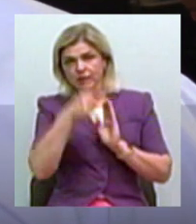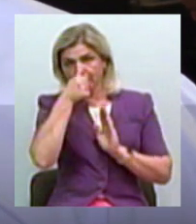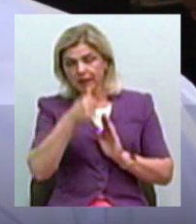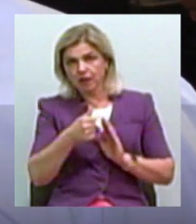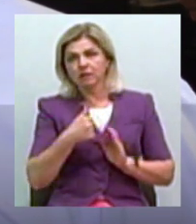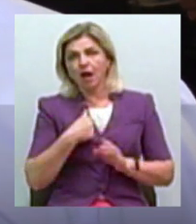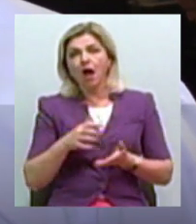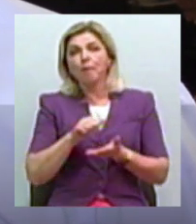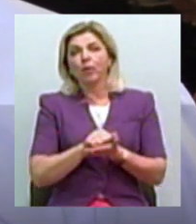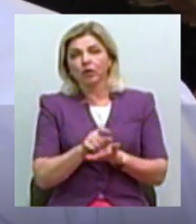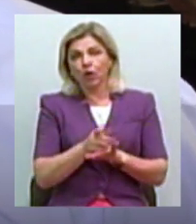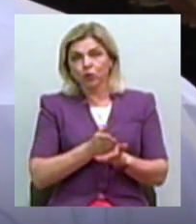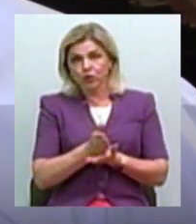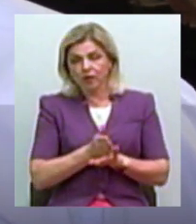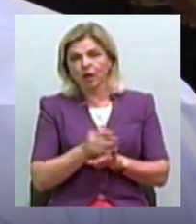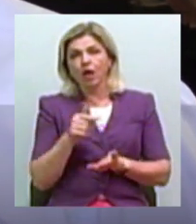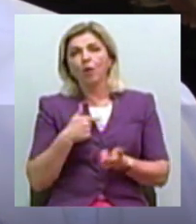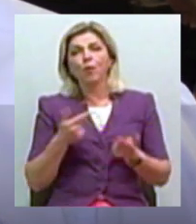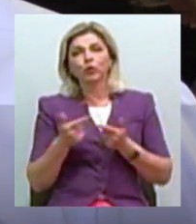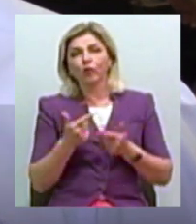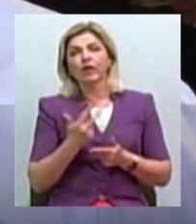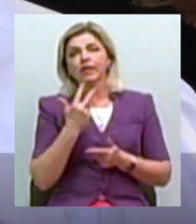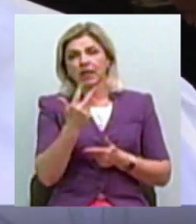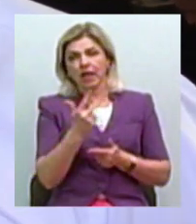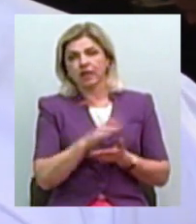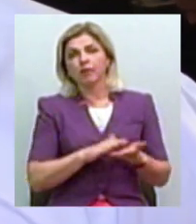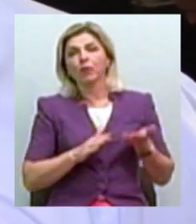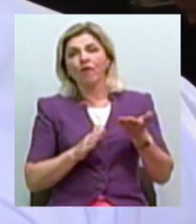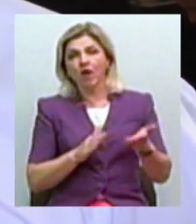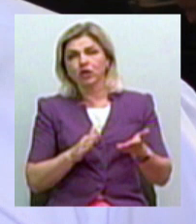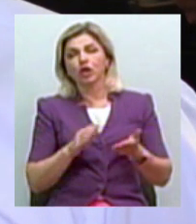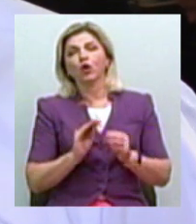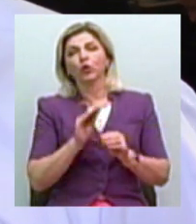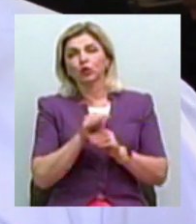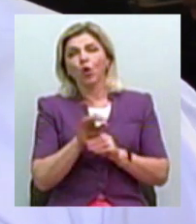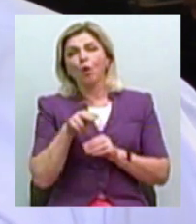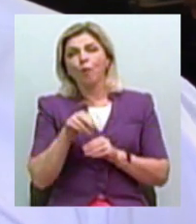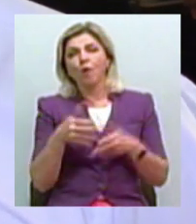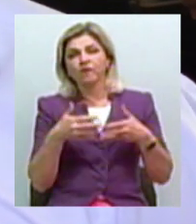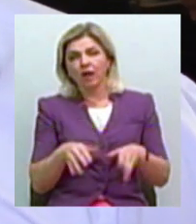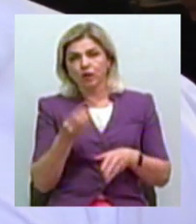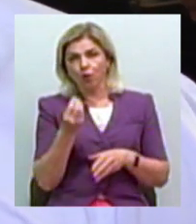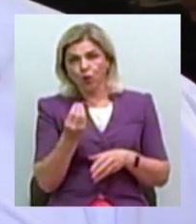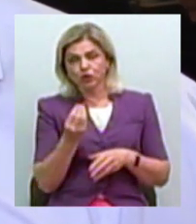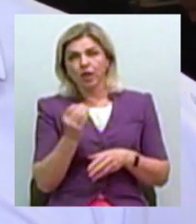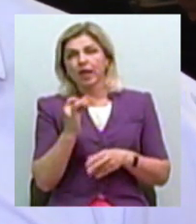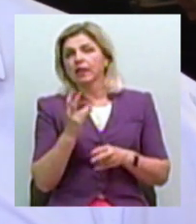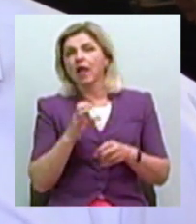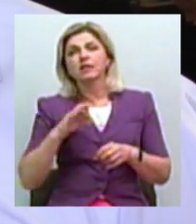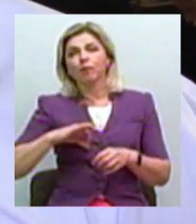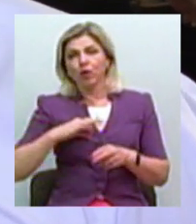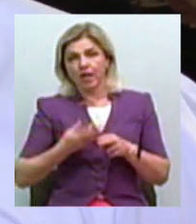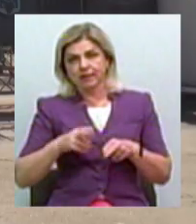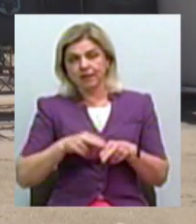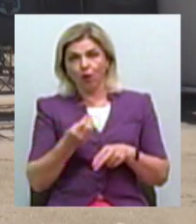ми підготували 3 провадження додатково по втраті коштів і неефективному використанні цих